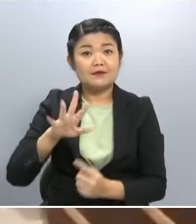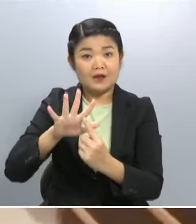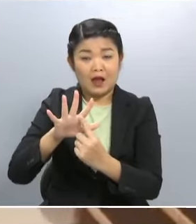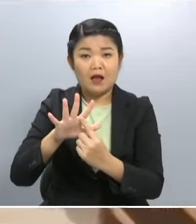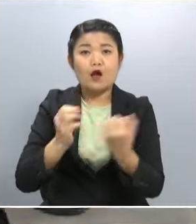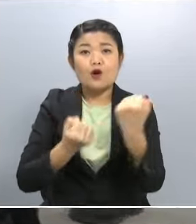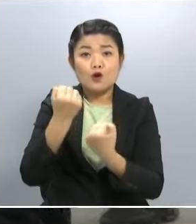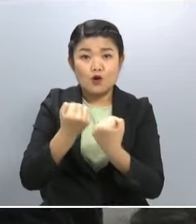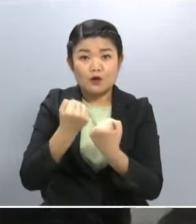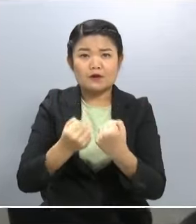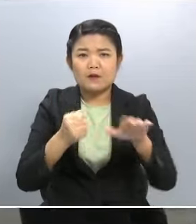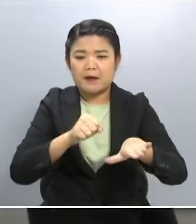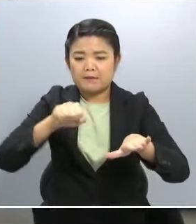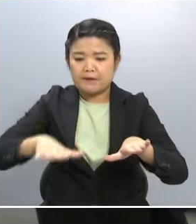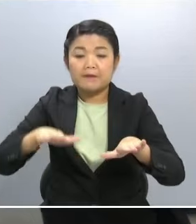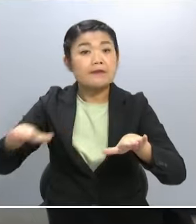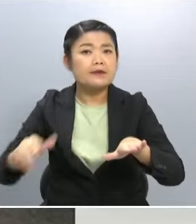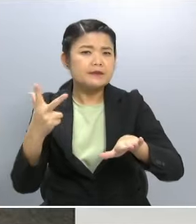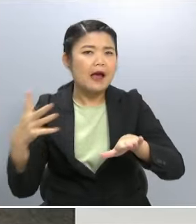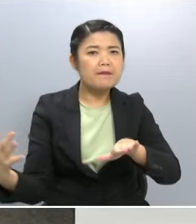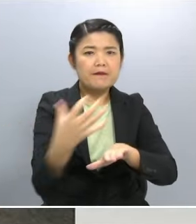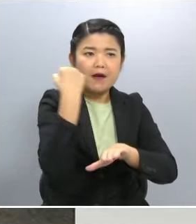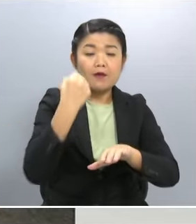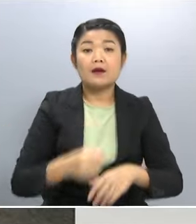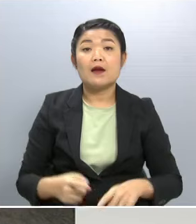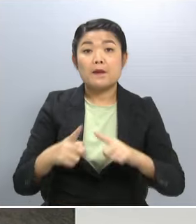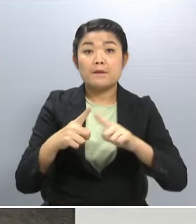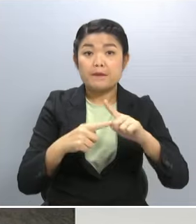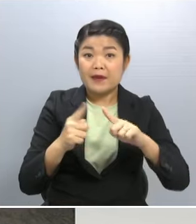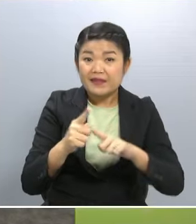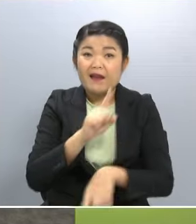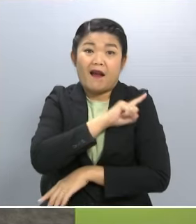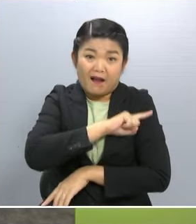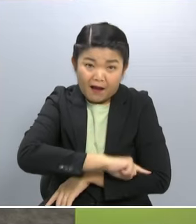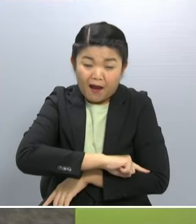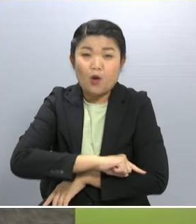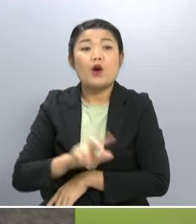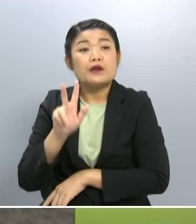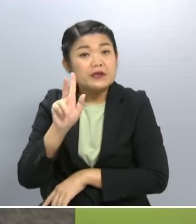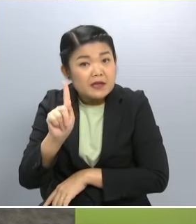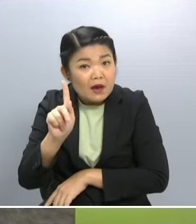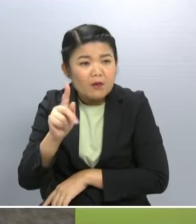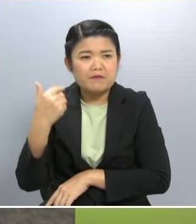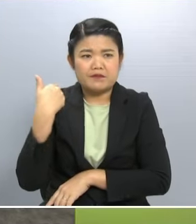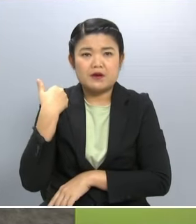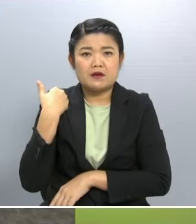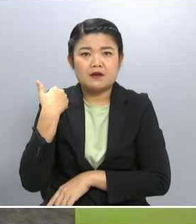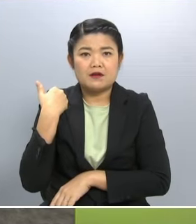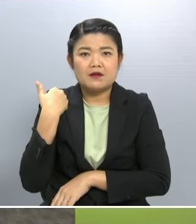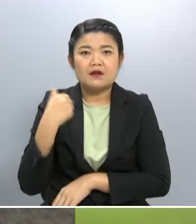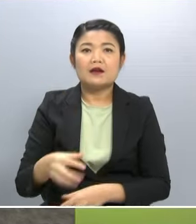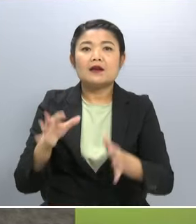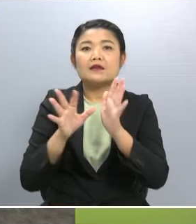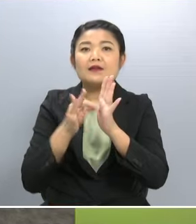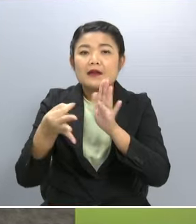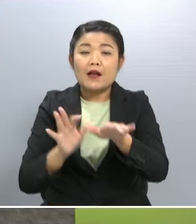SLK 200สีขาวSLK amgสีเขียวรถสีเขียวด้านหลังจะมีโลโก้ของ D ionด้วยนะ